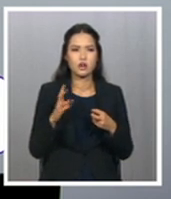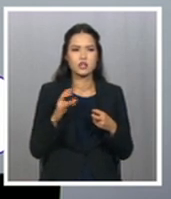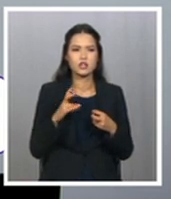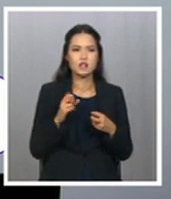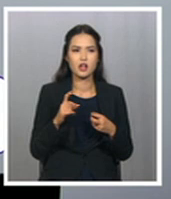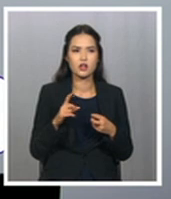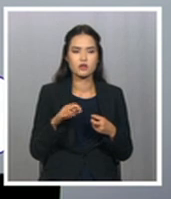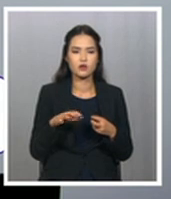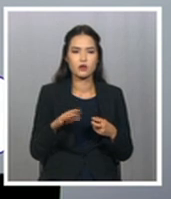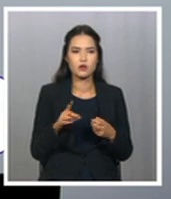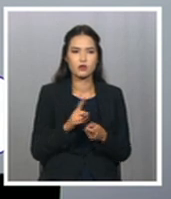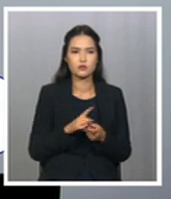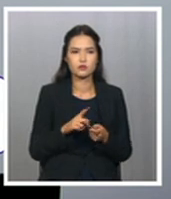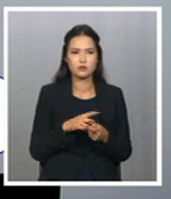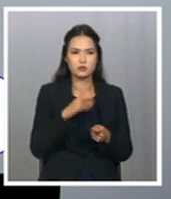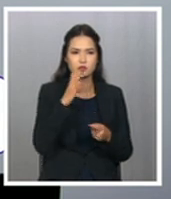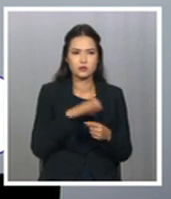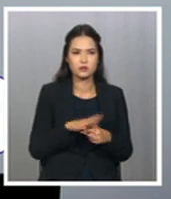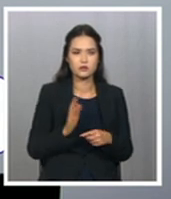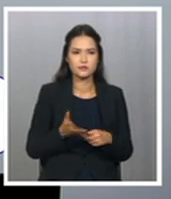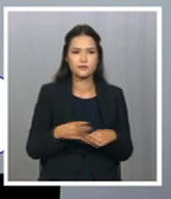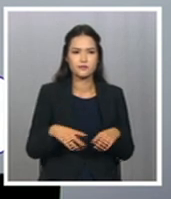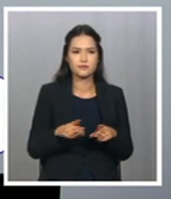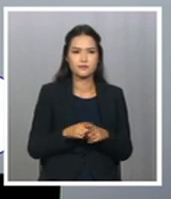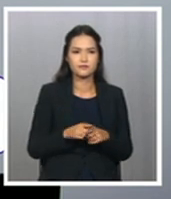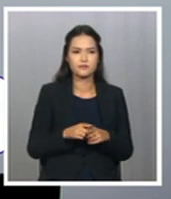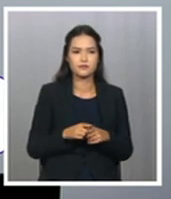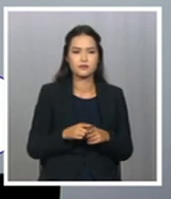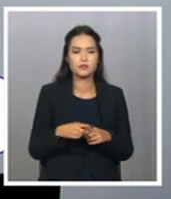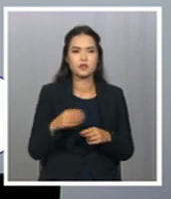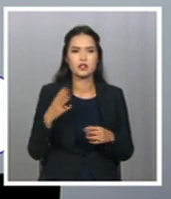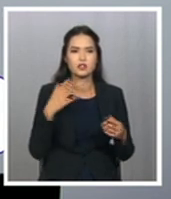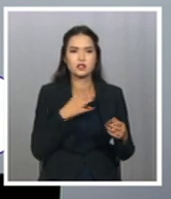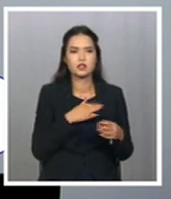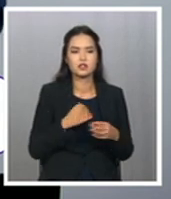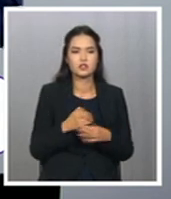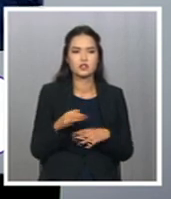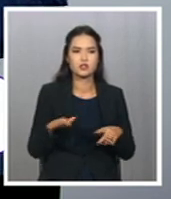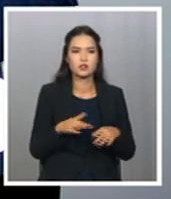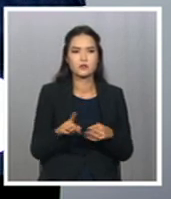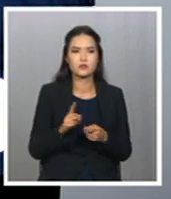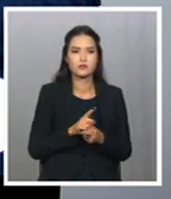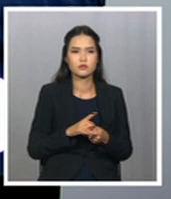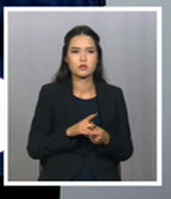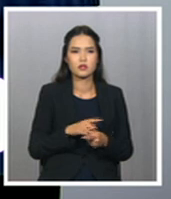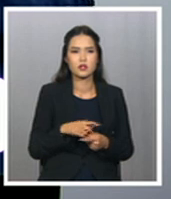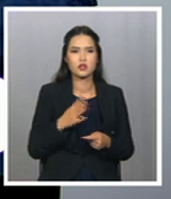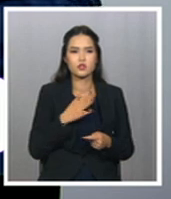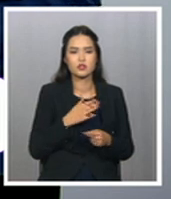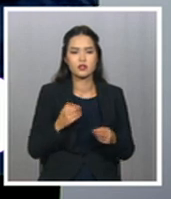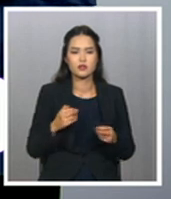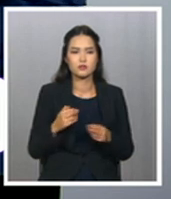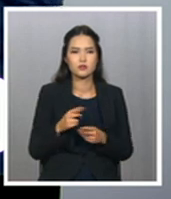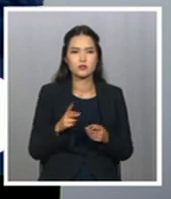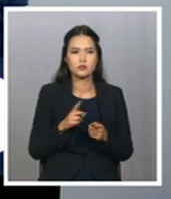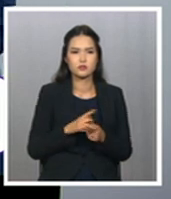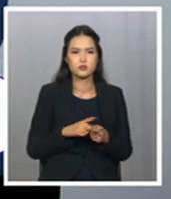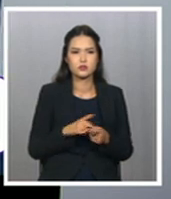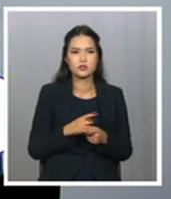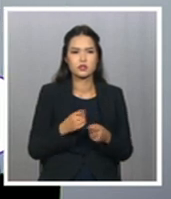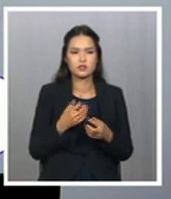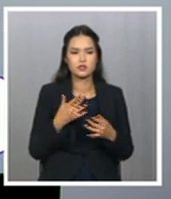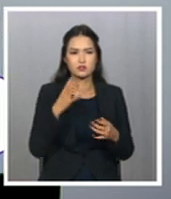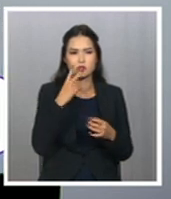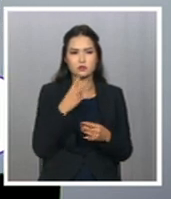отырмыз. Сәйкесінше, бұл жерде дененің жылдамдығының да өзгеретінін және жылдамдық өзгерісіне байланысты үдеудің де өзгеретінін көре